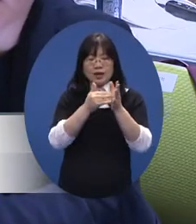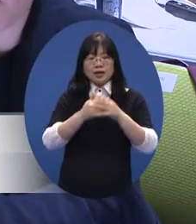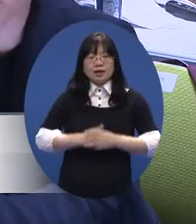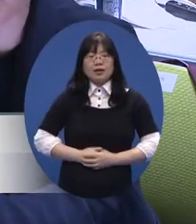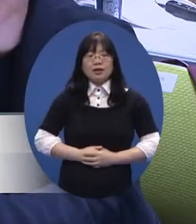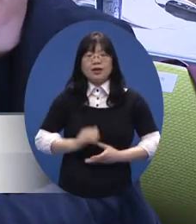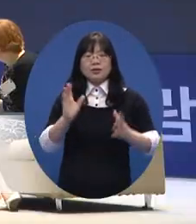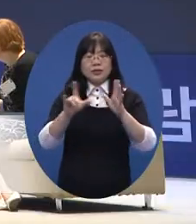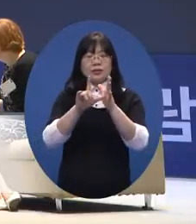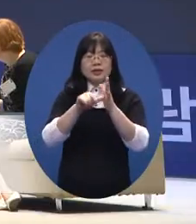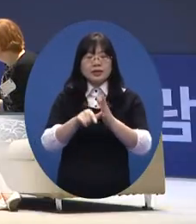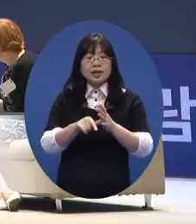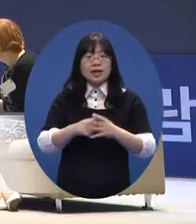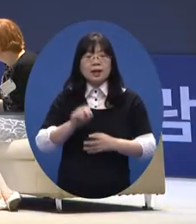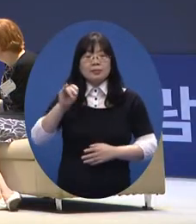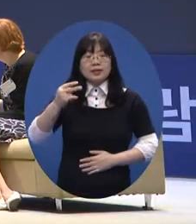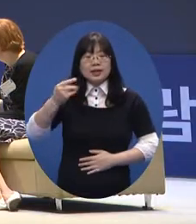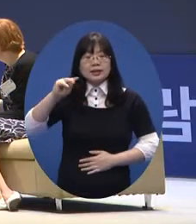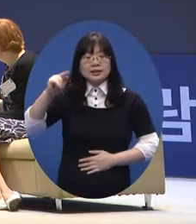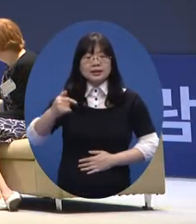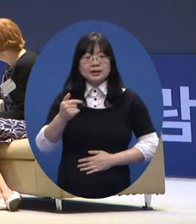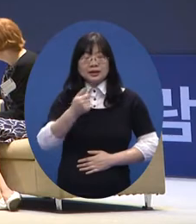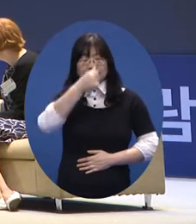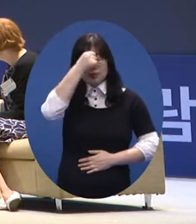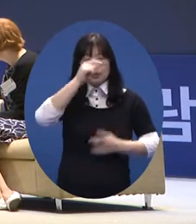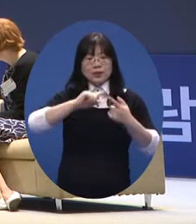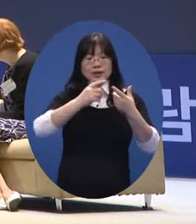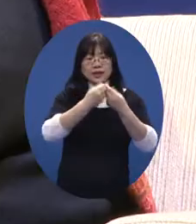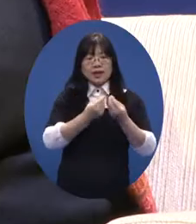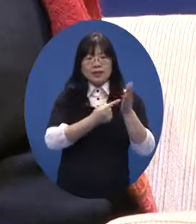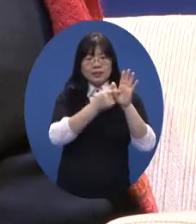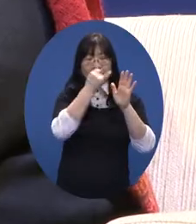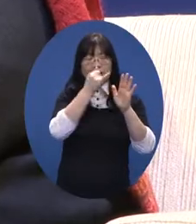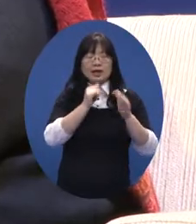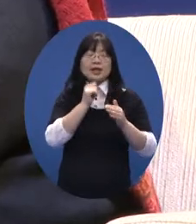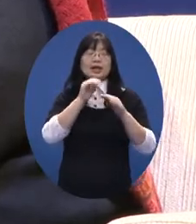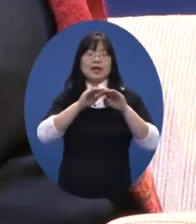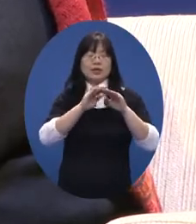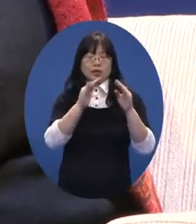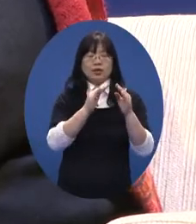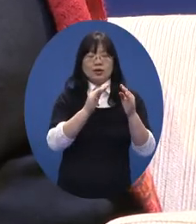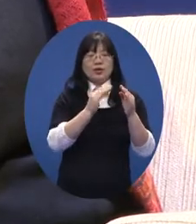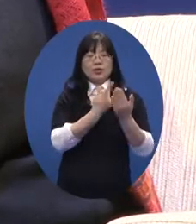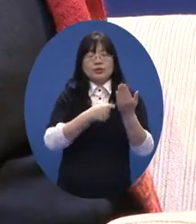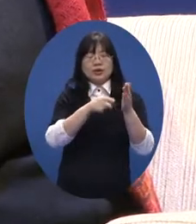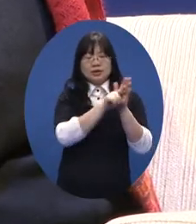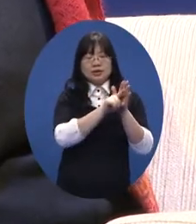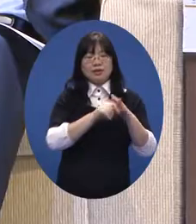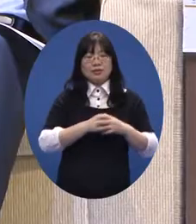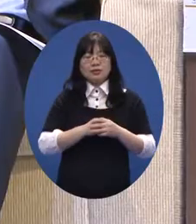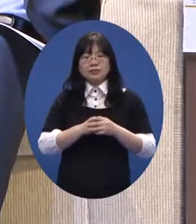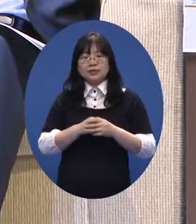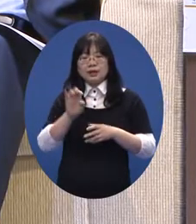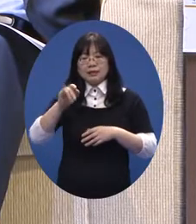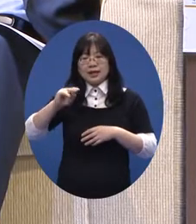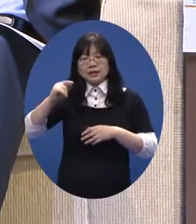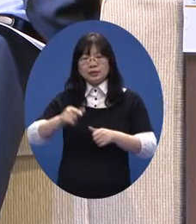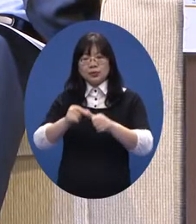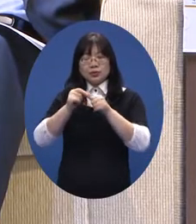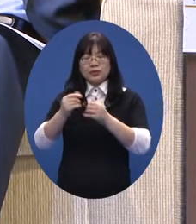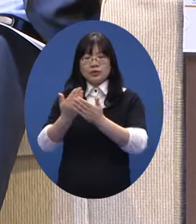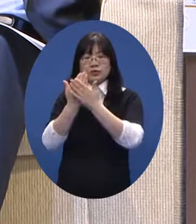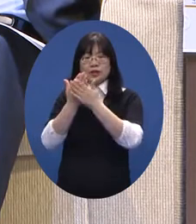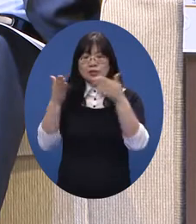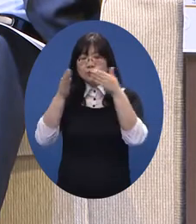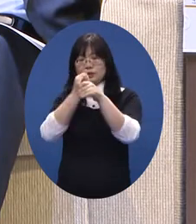인도와 핀란드, 스위스 등의 사례가 발표됐습니다. 인도는 가난의 해결책으로, 핀란드는 고용률 성장에 초점을 맞추는